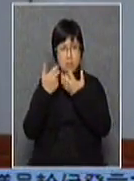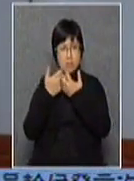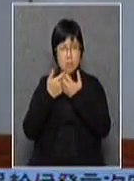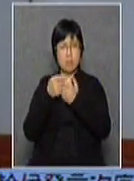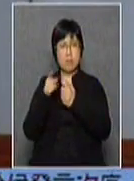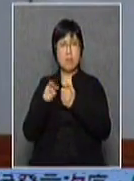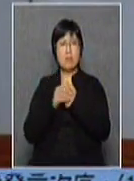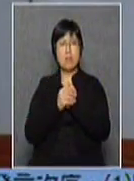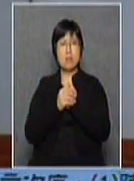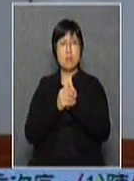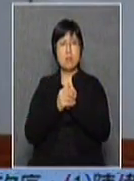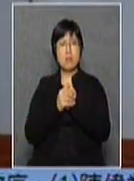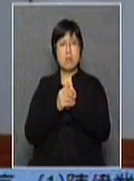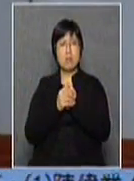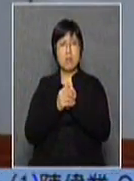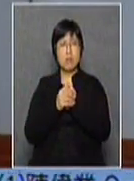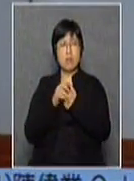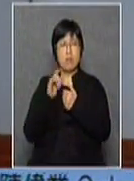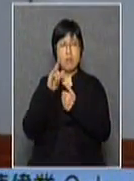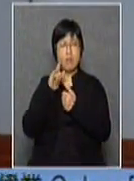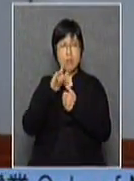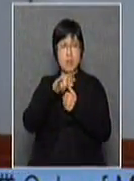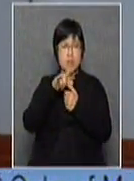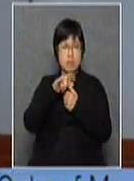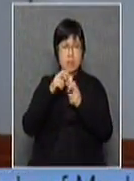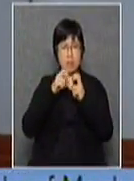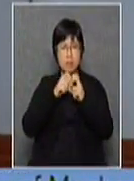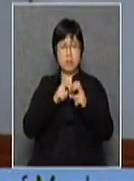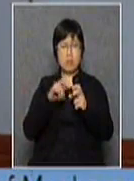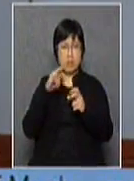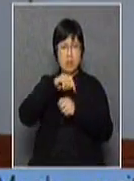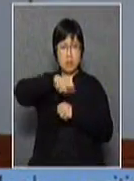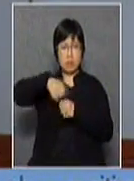個機鐵會因為機場